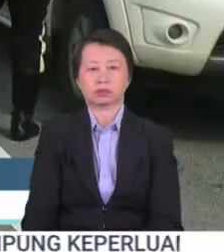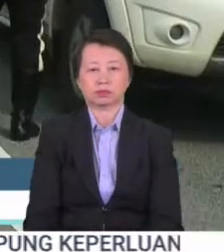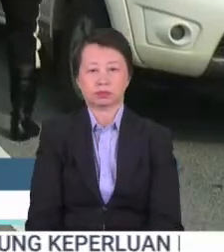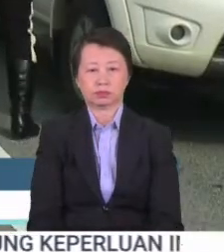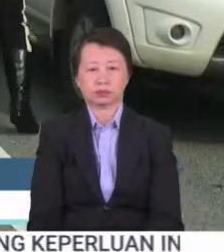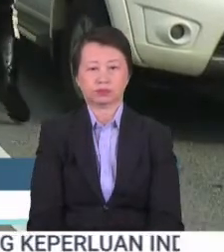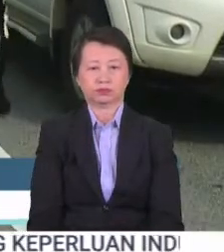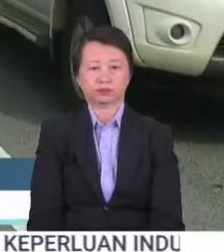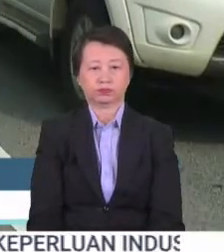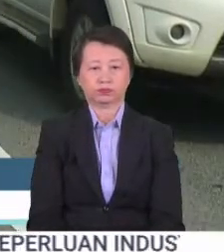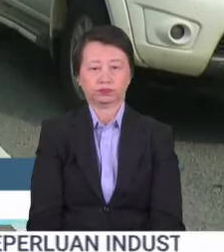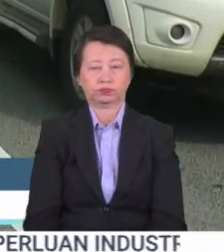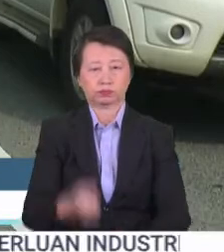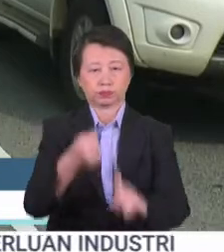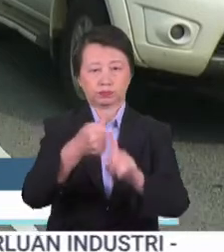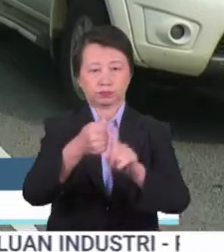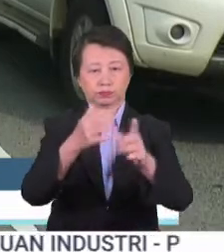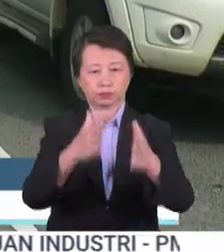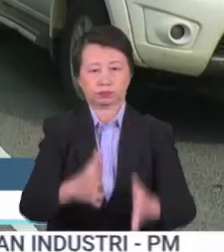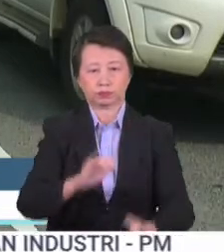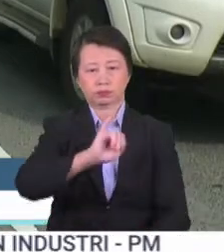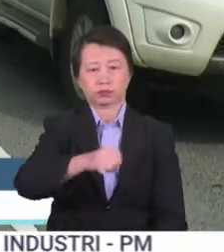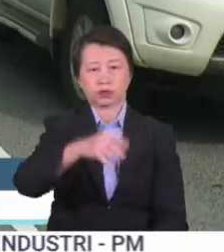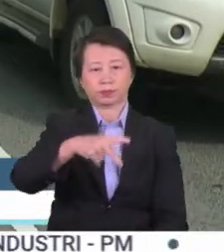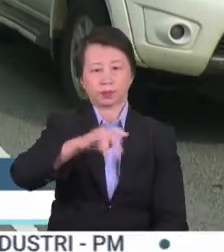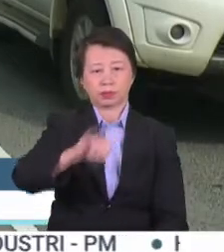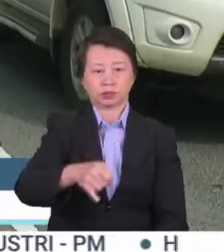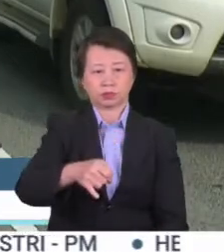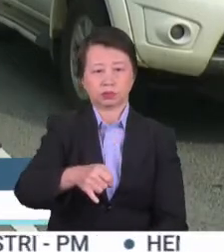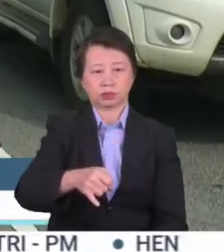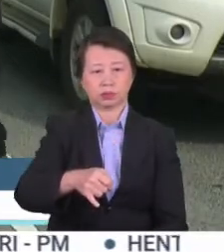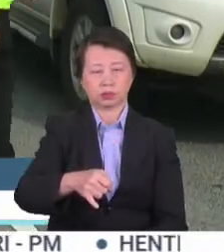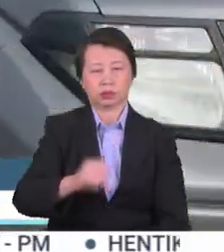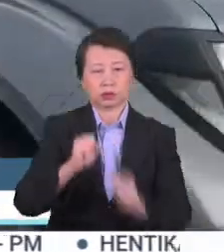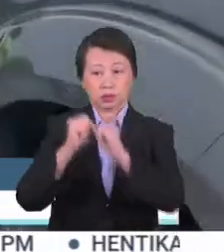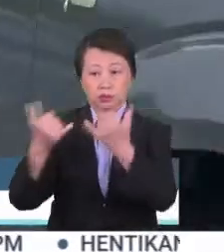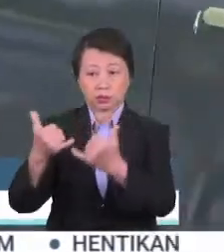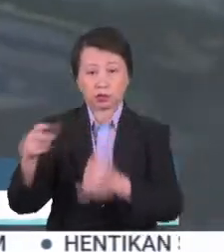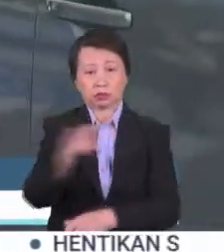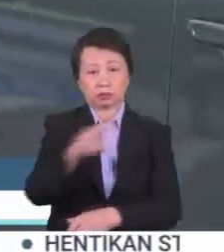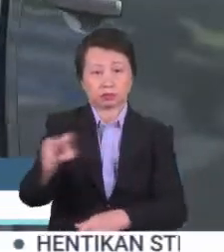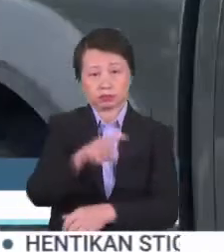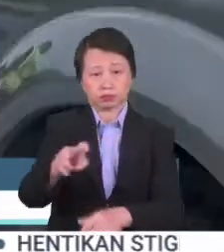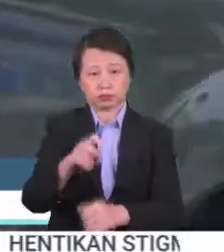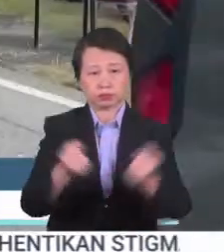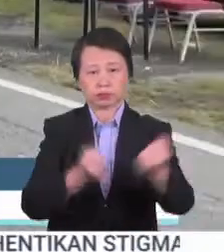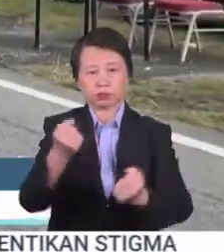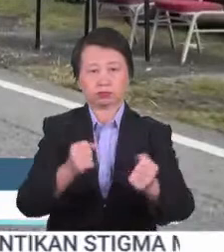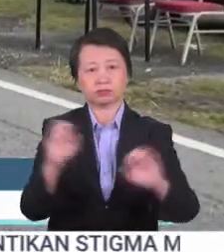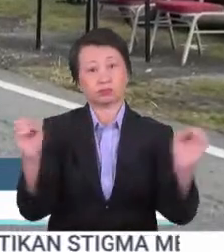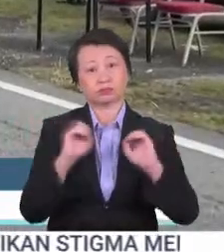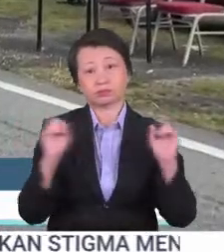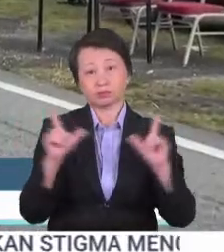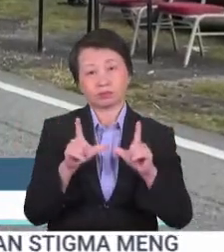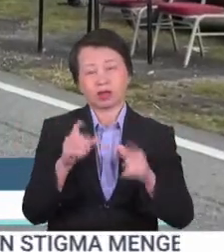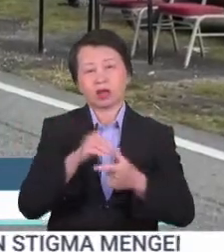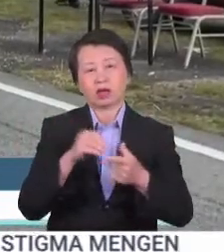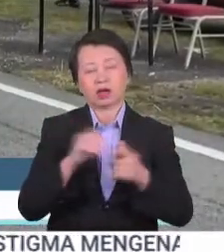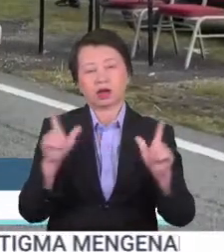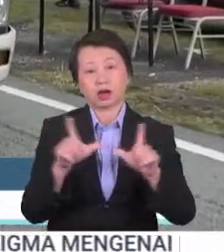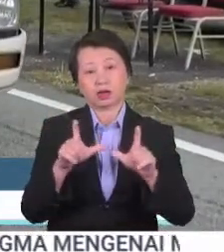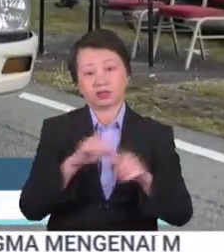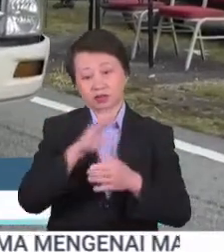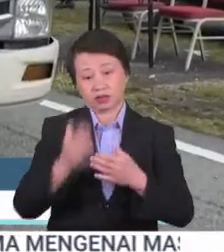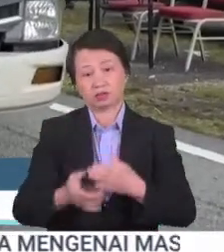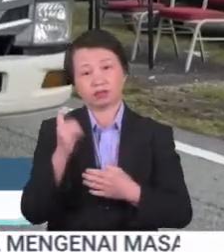4711 menurut pengarah jpj Negeri Sembilan Mohamad Hanif yusabra yusof Syarikat pengangkutan yang mengambil pemandu tidak berlesen atau lesen tamat